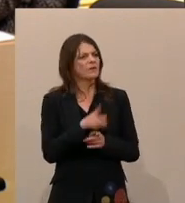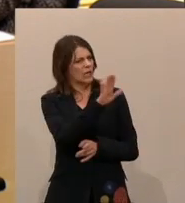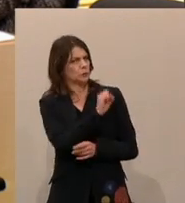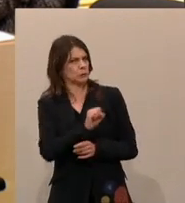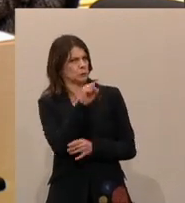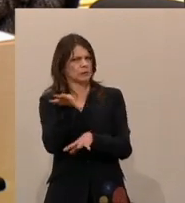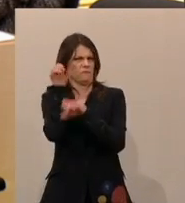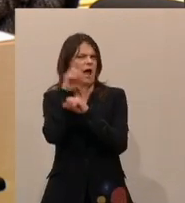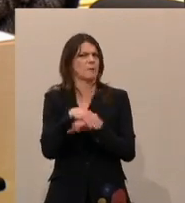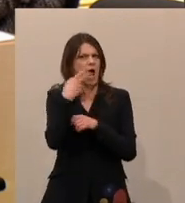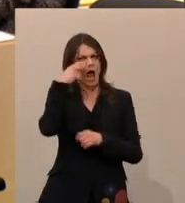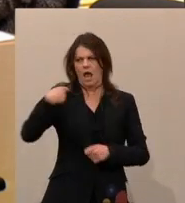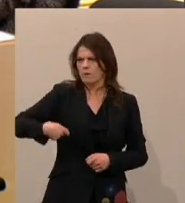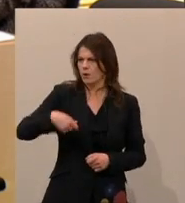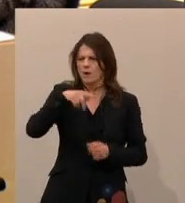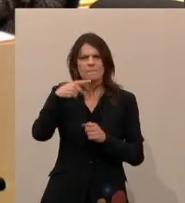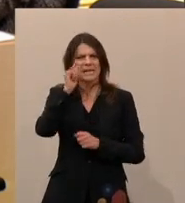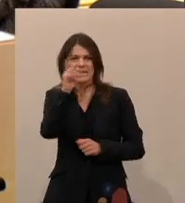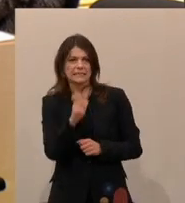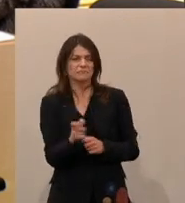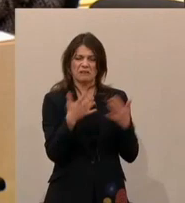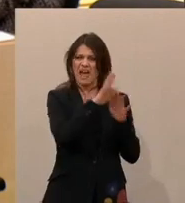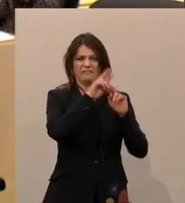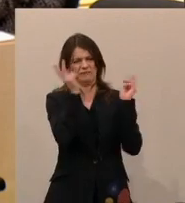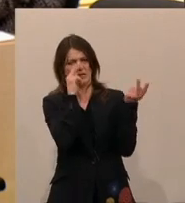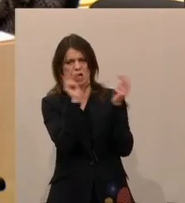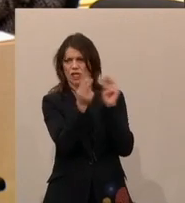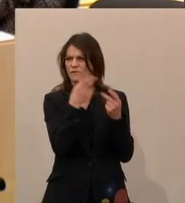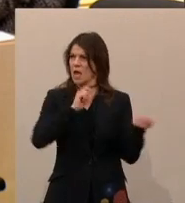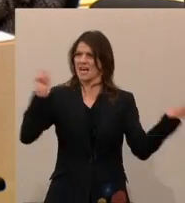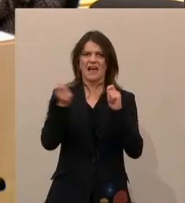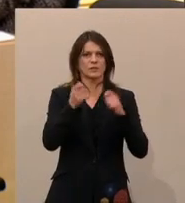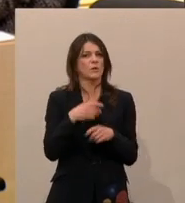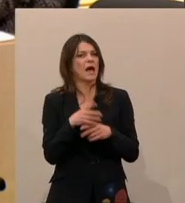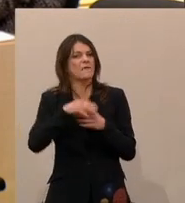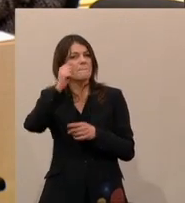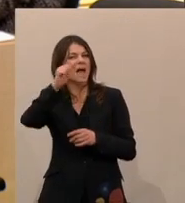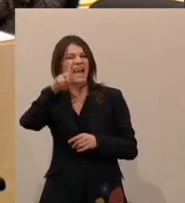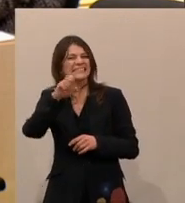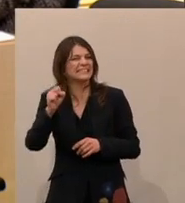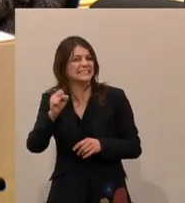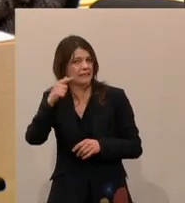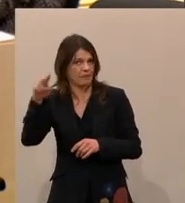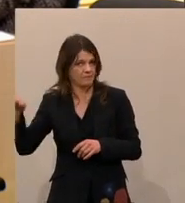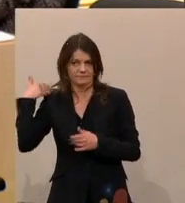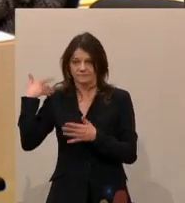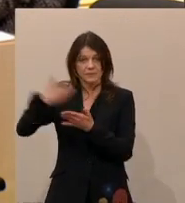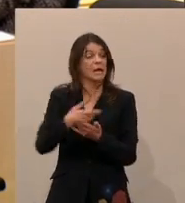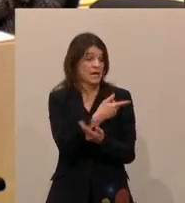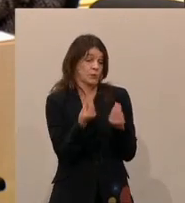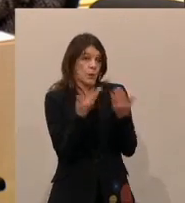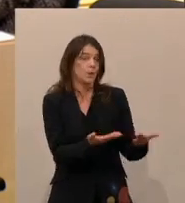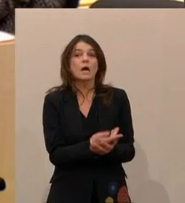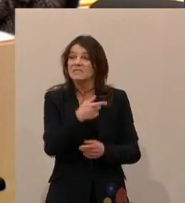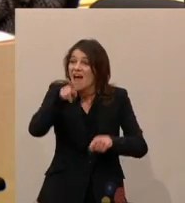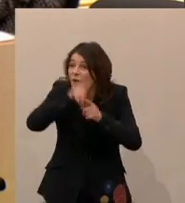subjektive Wahrnehmung, Herr Abgeordneter Pilz, die sich vielleicht Ihrem weltanschaulichen Hintergrund von den revolutionären Marxisten herkommend verdankt. Sie ist auf jeden Fall